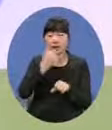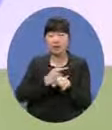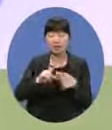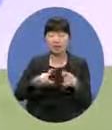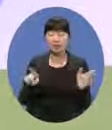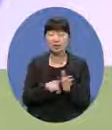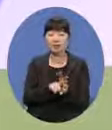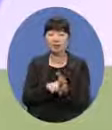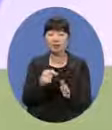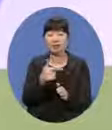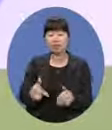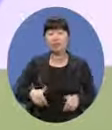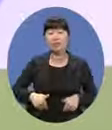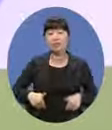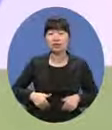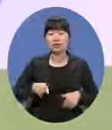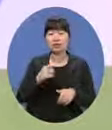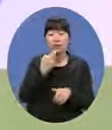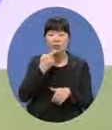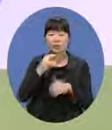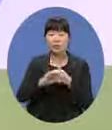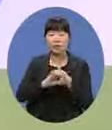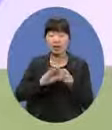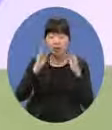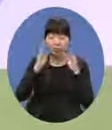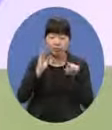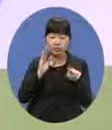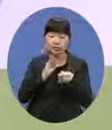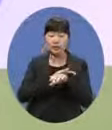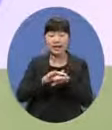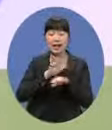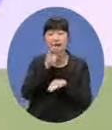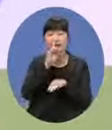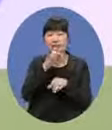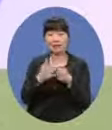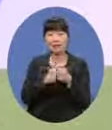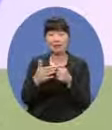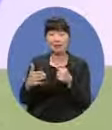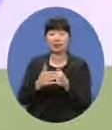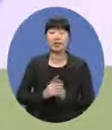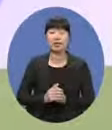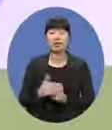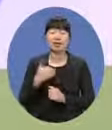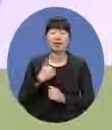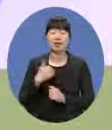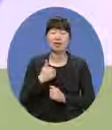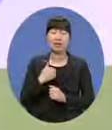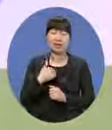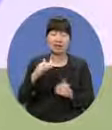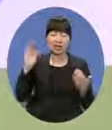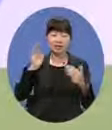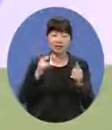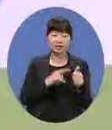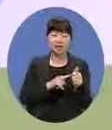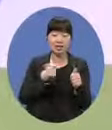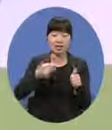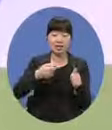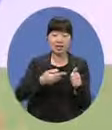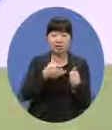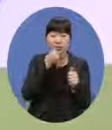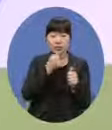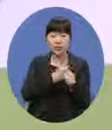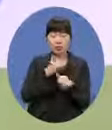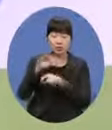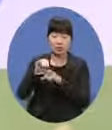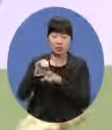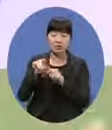믿음이 너무나도 필요합니다 그게 없으면 아예 공부 자체가 안 된다고 보시면 되거든요 그래서 이제 제가 학생들을 가르치거나 특히 뭐